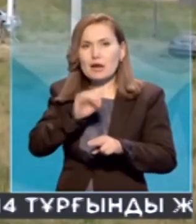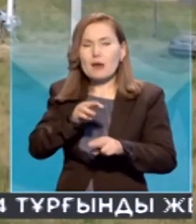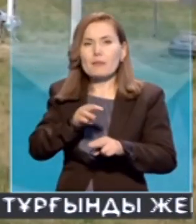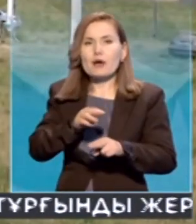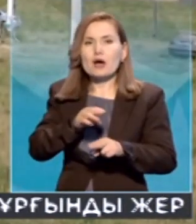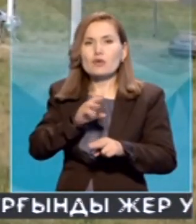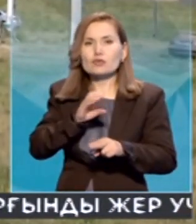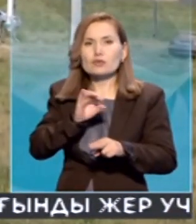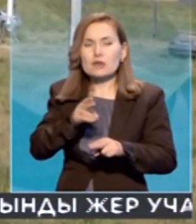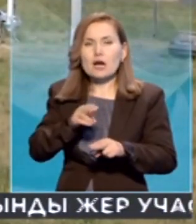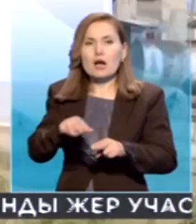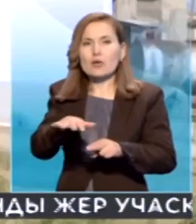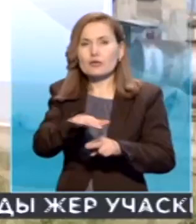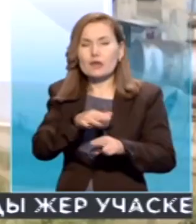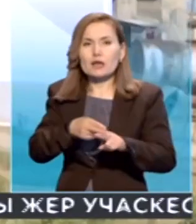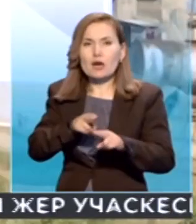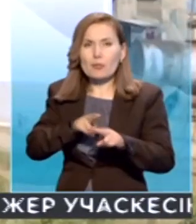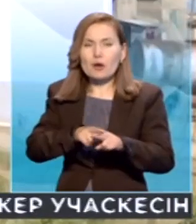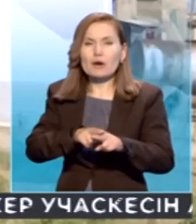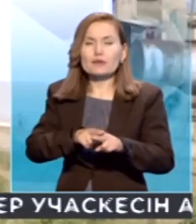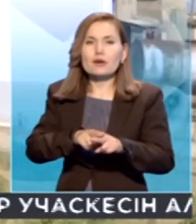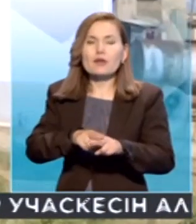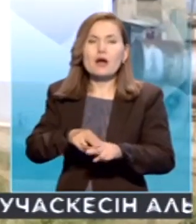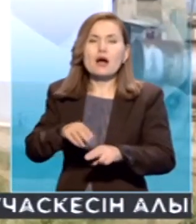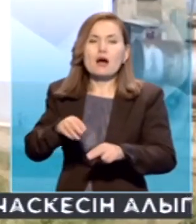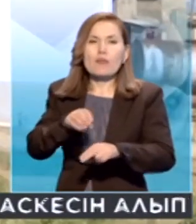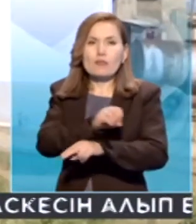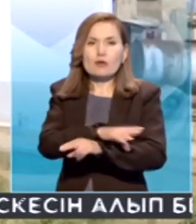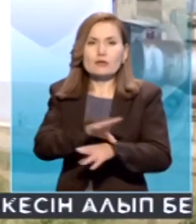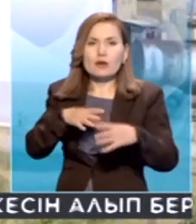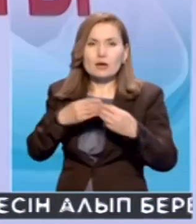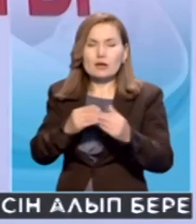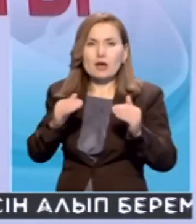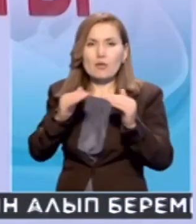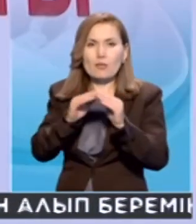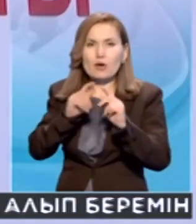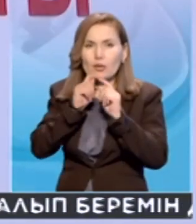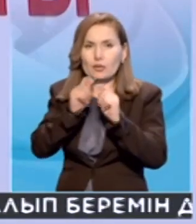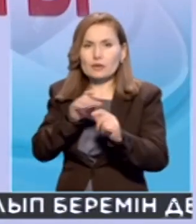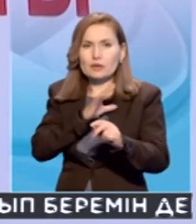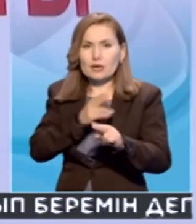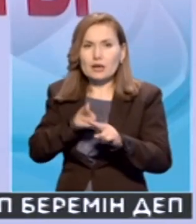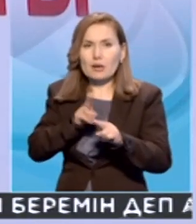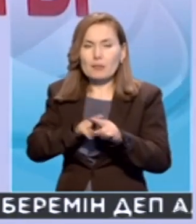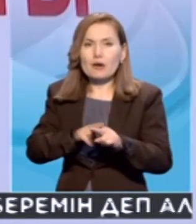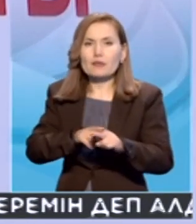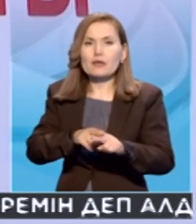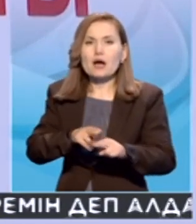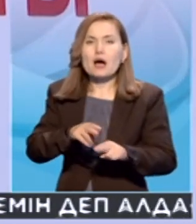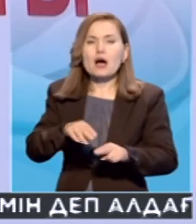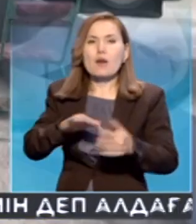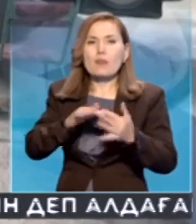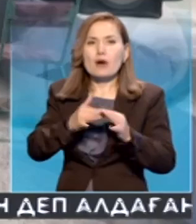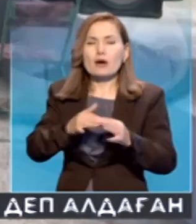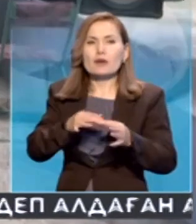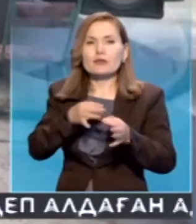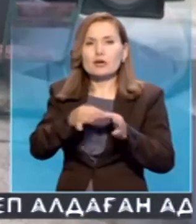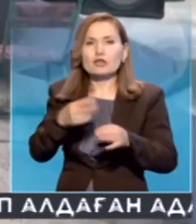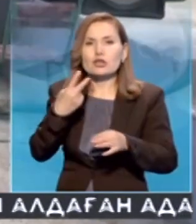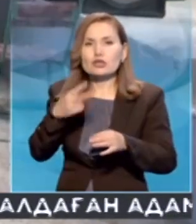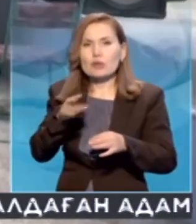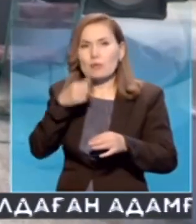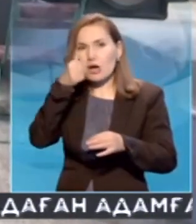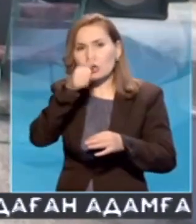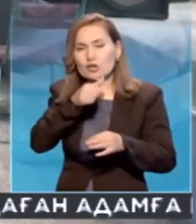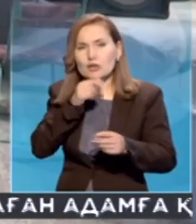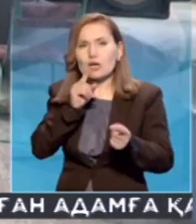аудандарына түлектер көңілді кеш өткізудің орнына осындай сауапты іс жасады. Сайрам ауданына қарасты Қасымбек датқа ауылындағы 20 жылдық кездесуге